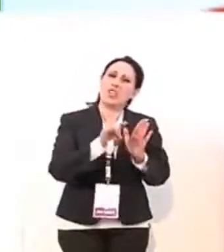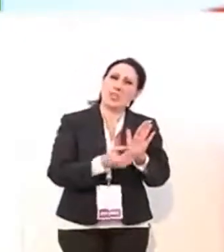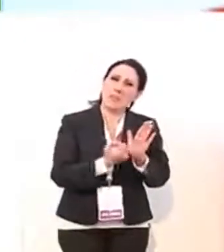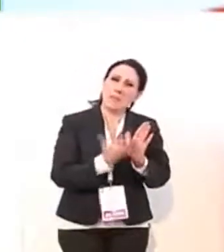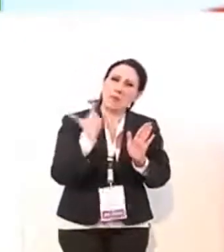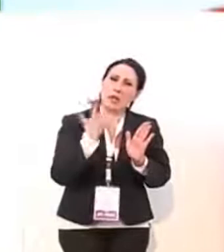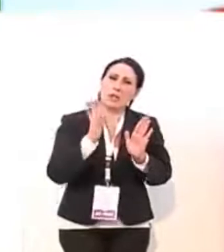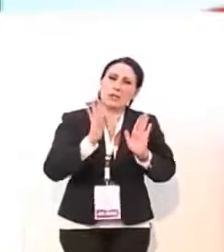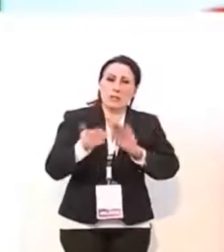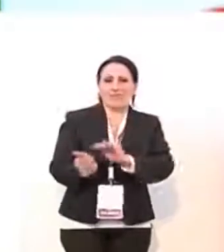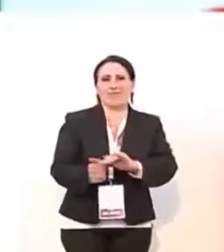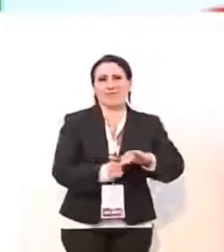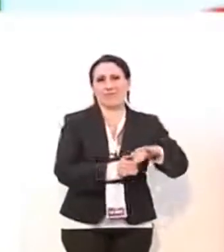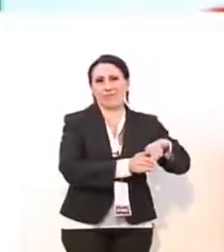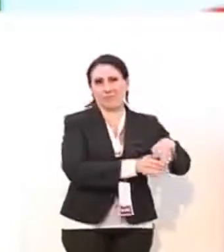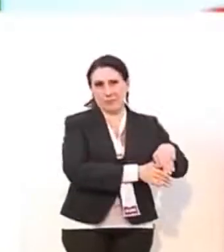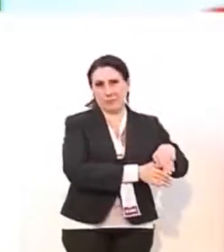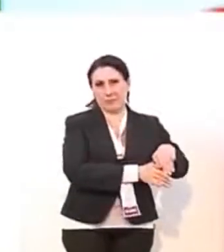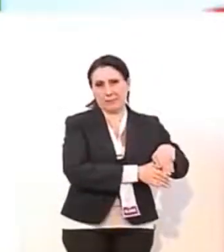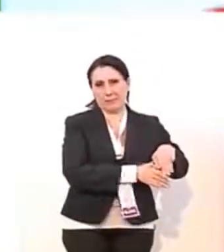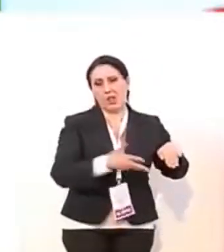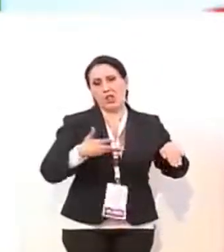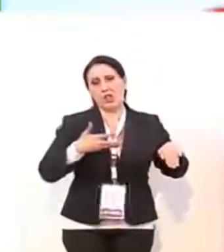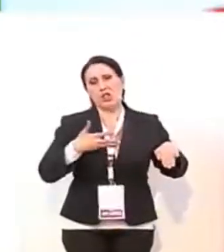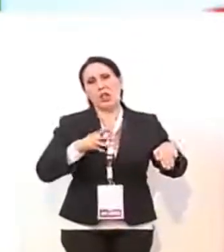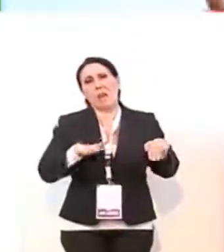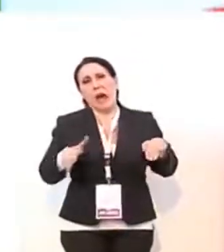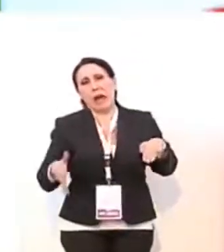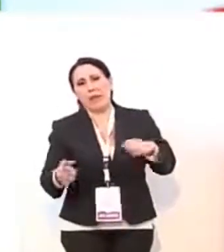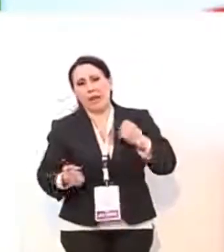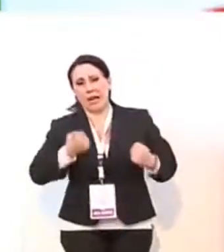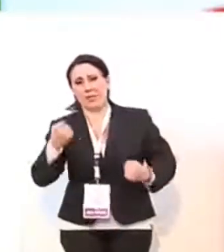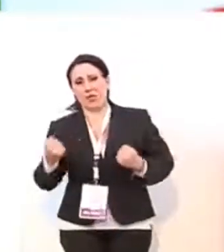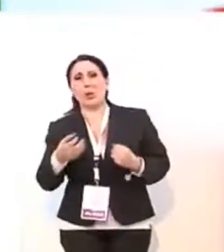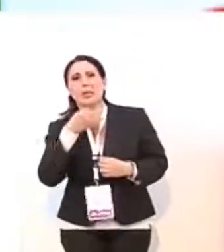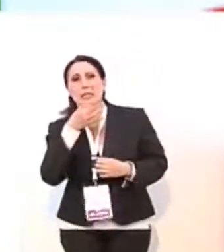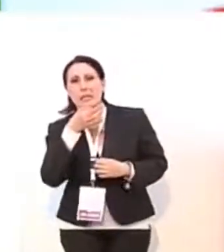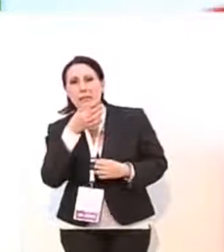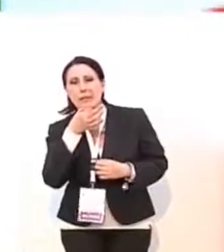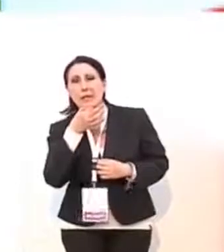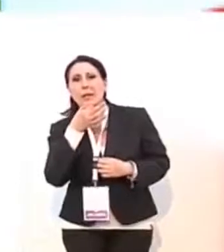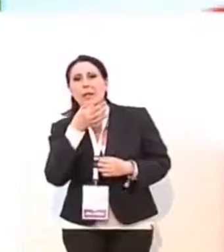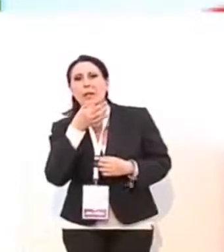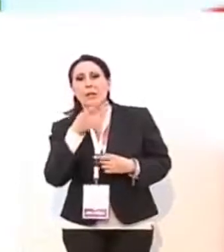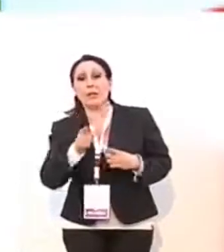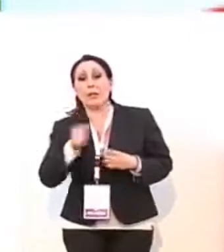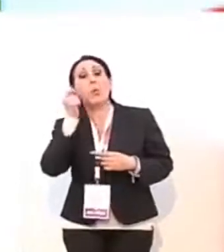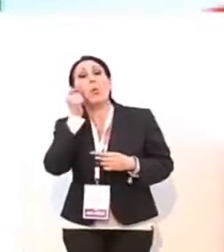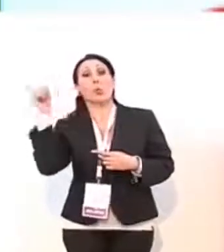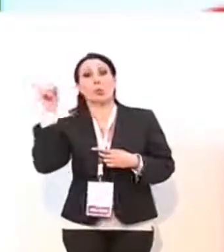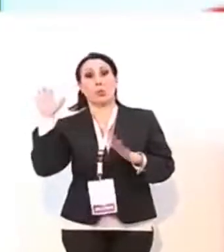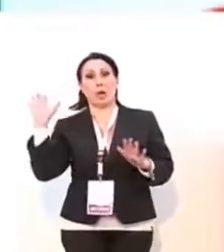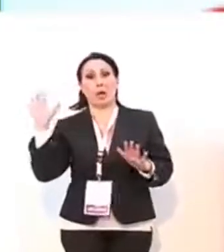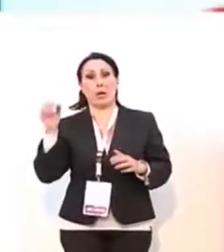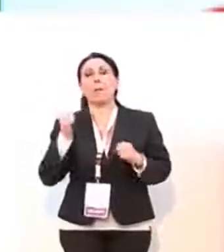non solo sul piano repressivo e normativo, peraltro non so quanto efficace nella rete, ma sicuramente sul piano culturale